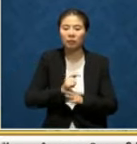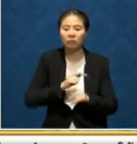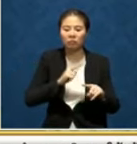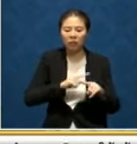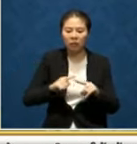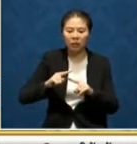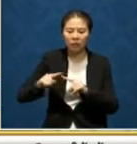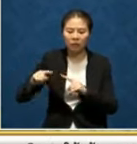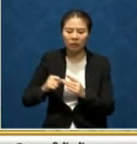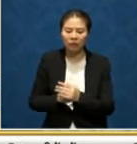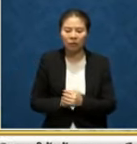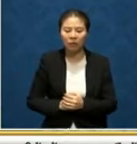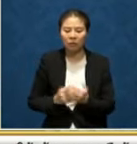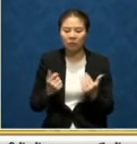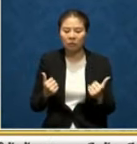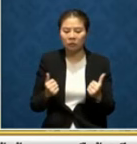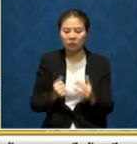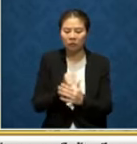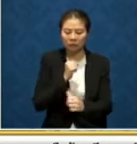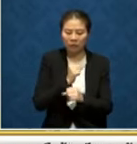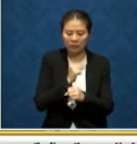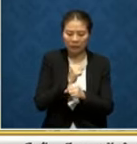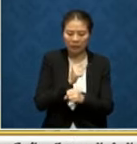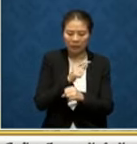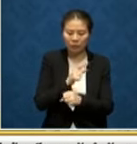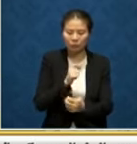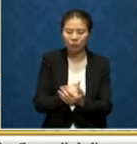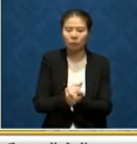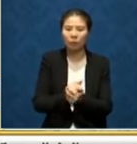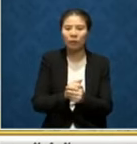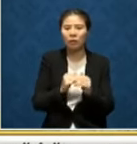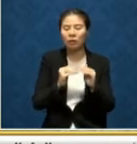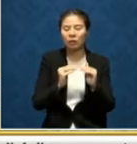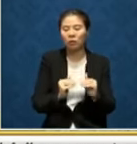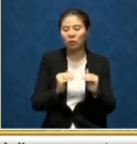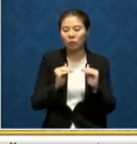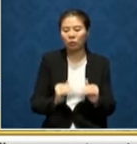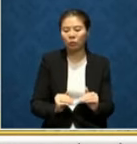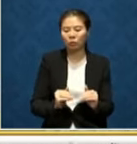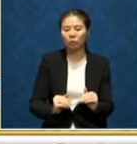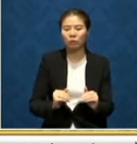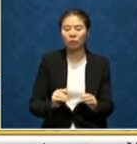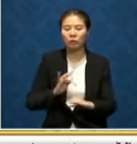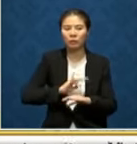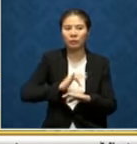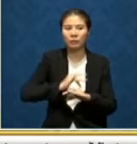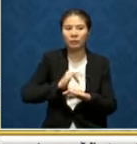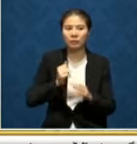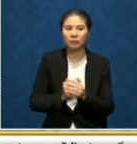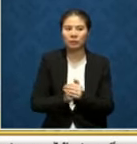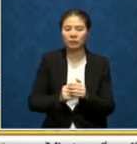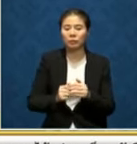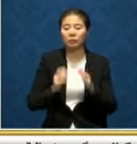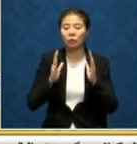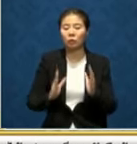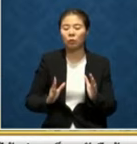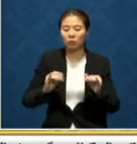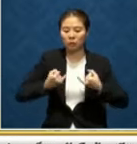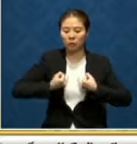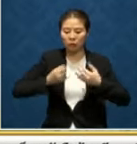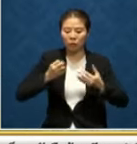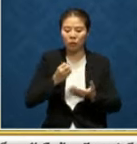พวกเขากำลังเผาผลาญทำลายทรัพยากรและสิ่งแวดล้อมเพื่อตอบสนองความสุขสบายของนายทุนเท่านั้น